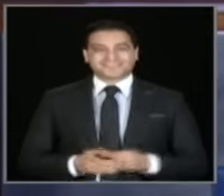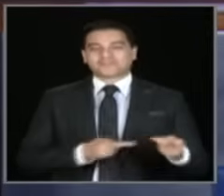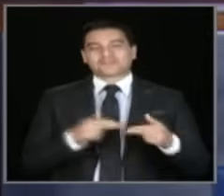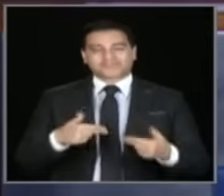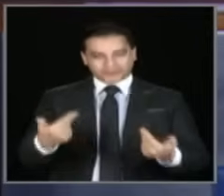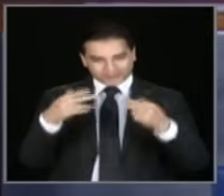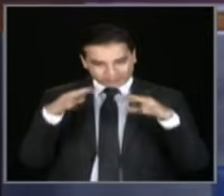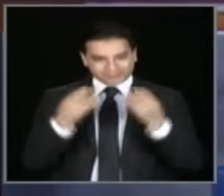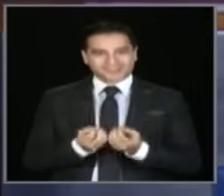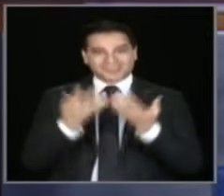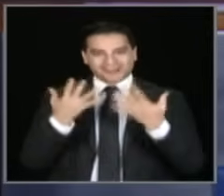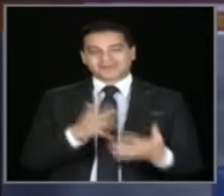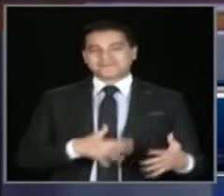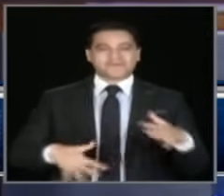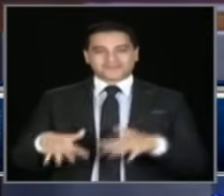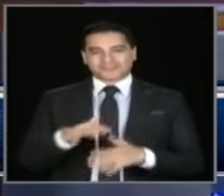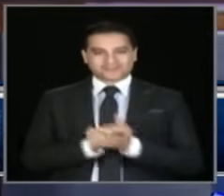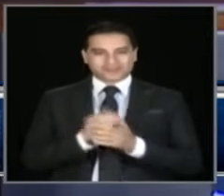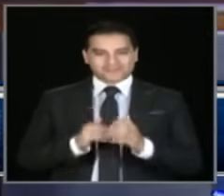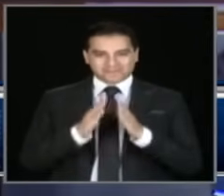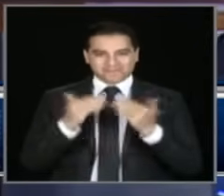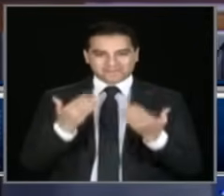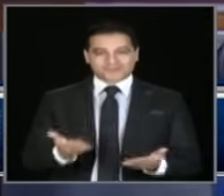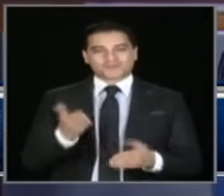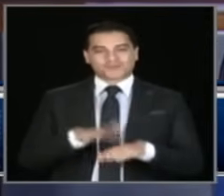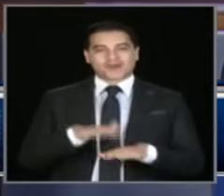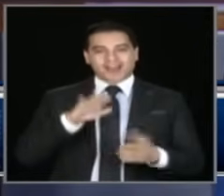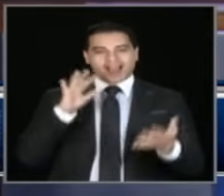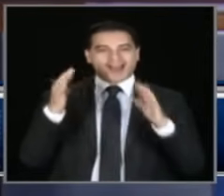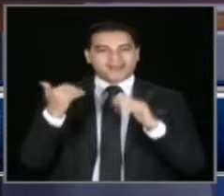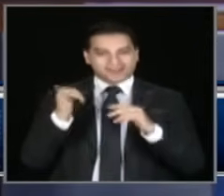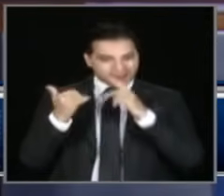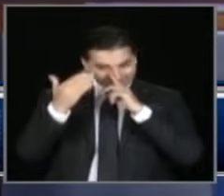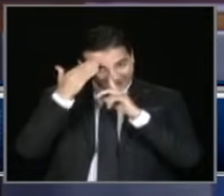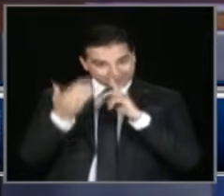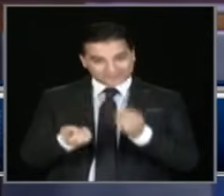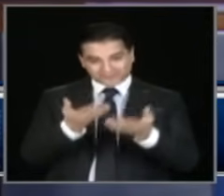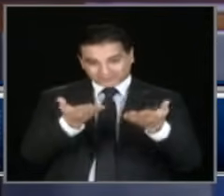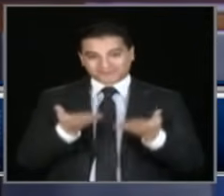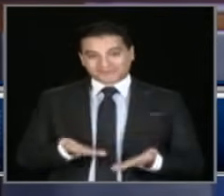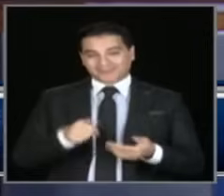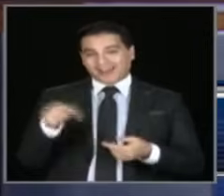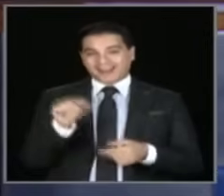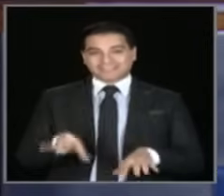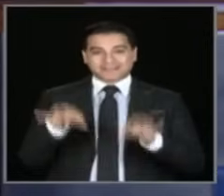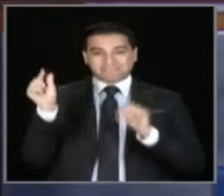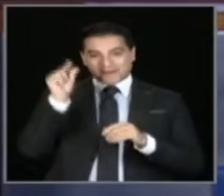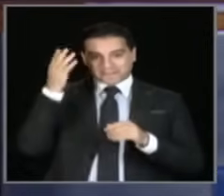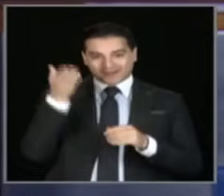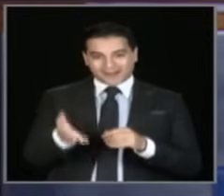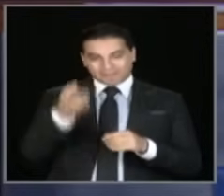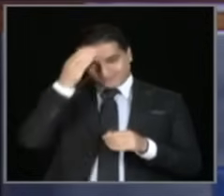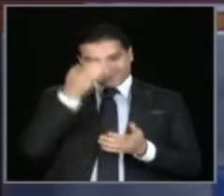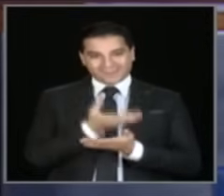ضيوفنا في الاستوديو مشاهدينا الكرام واصحابنا في مصر والعالم العربي، اهلا ومرحبا بكم وحلقه جديده